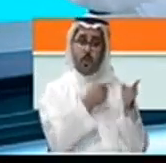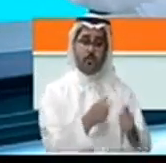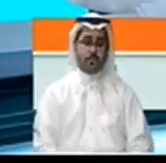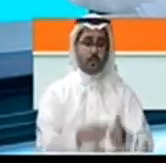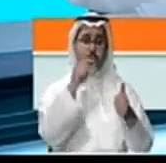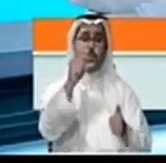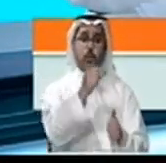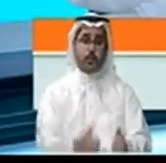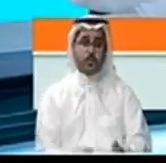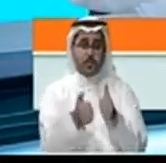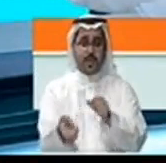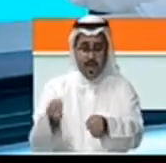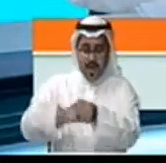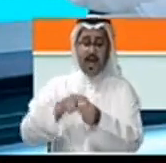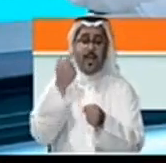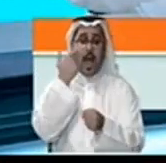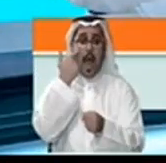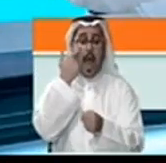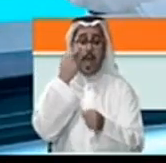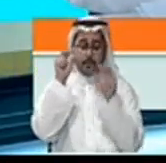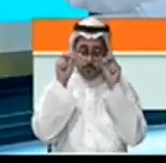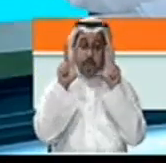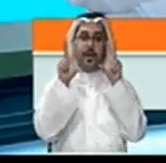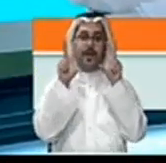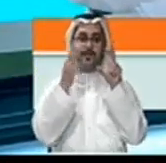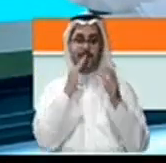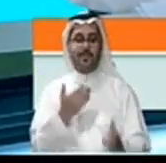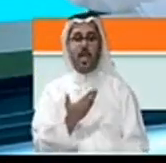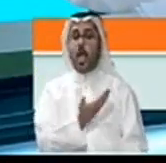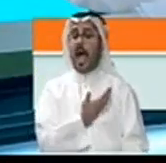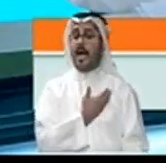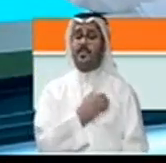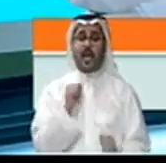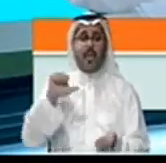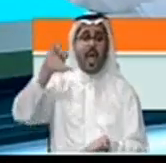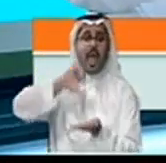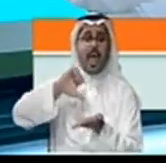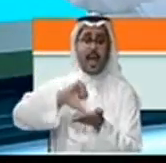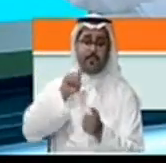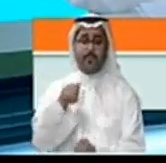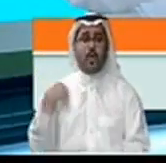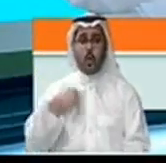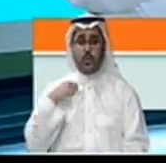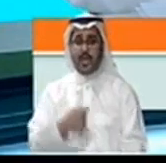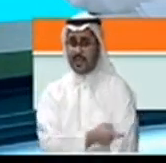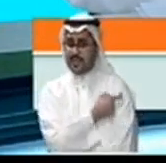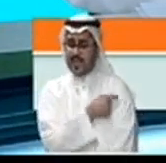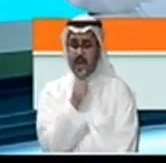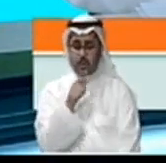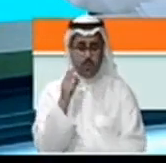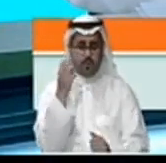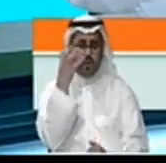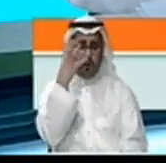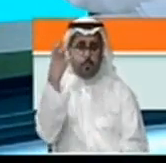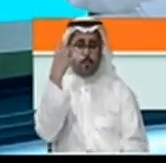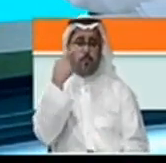في مكة المكرمة في إعادة البصر إلى حاج إيراني. وأوضحت وزارة الصحة أنه تم اكتشاف ورم